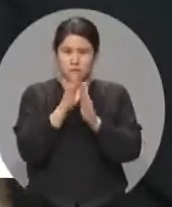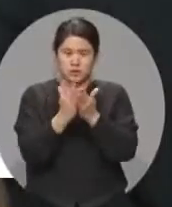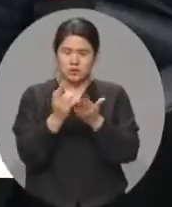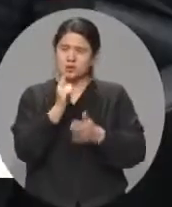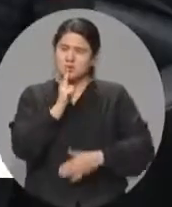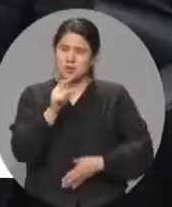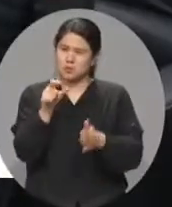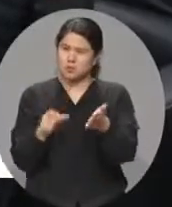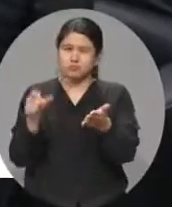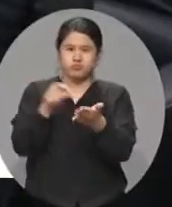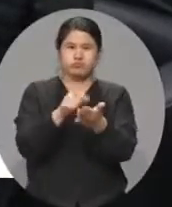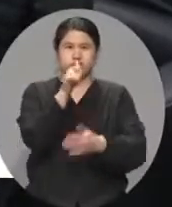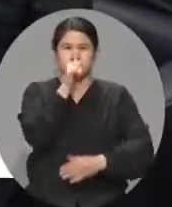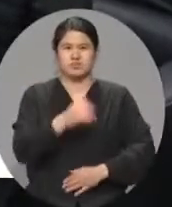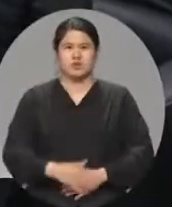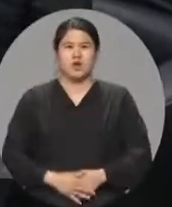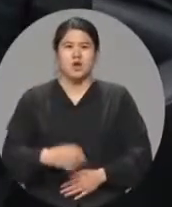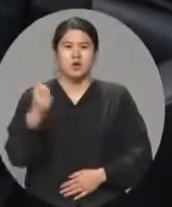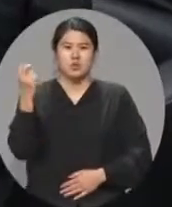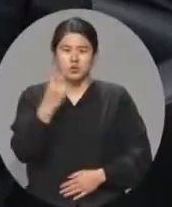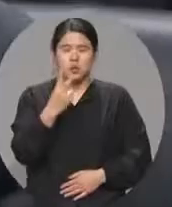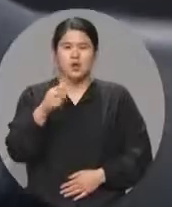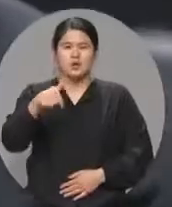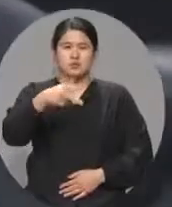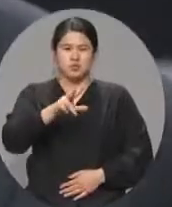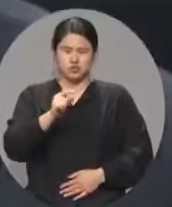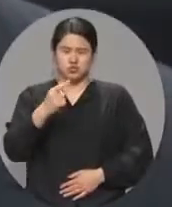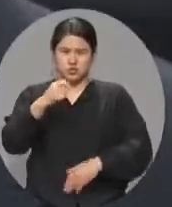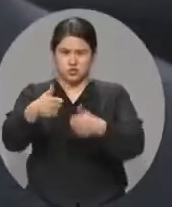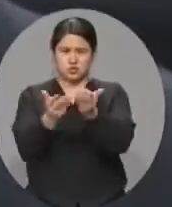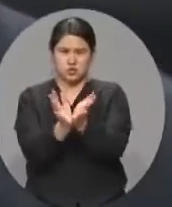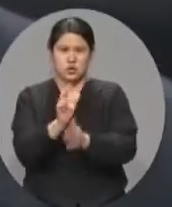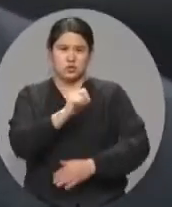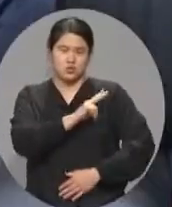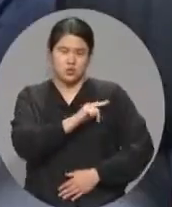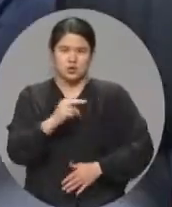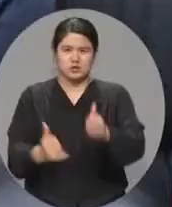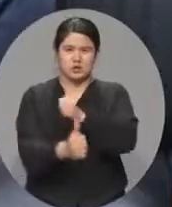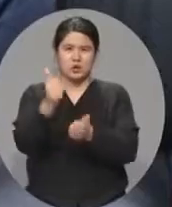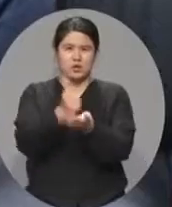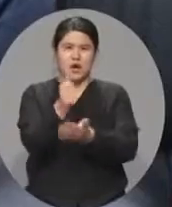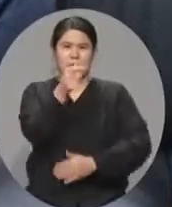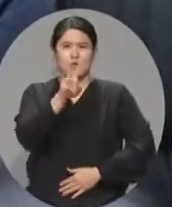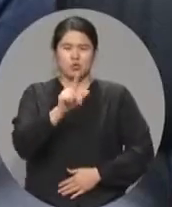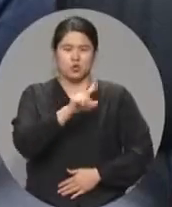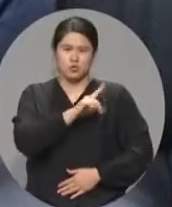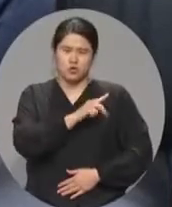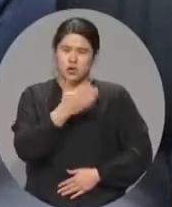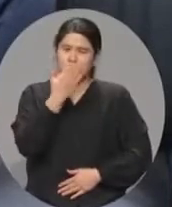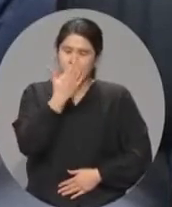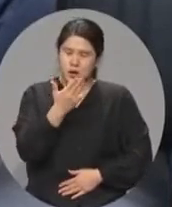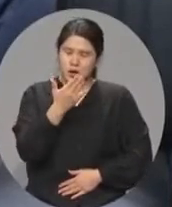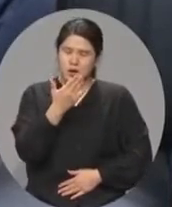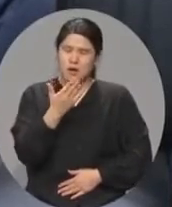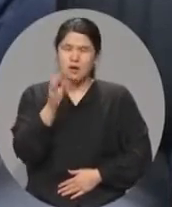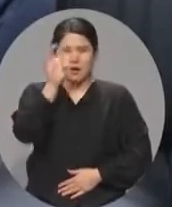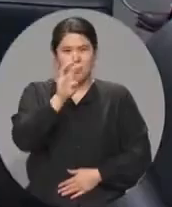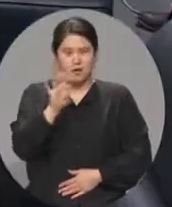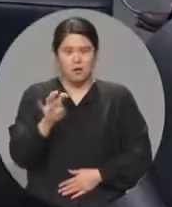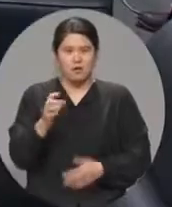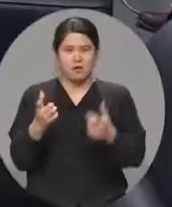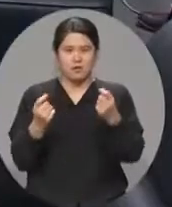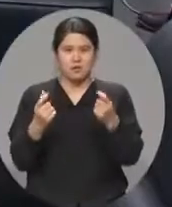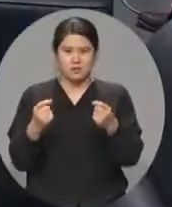상관없이 거론되는 상황. 여기 더불어 김성주 민주당 도당위원장과 한병도 의원도 가능성을 배제할 수 없다는